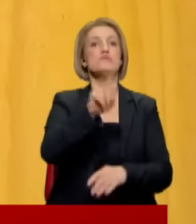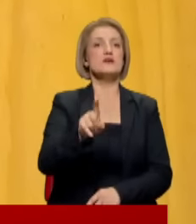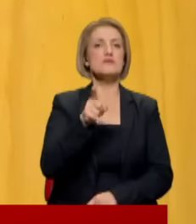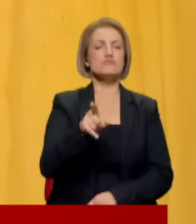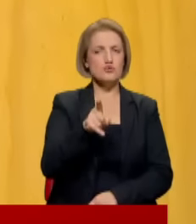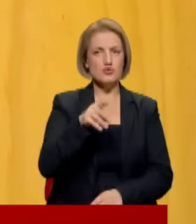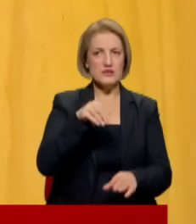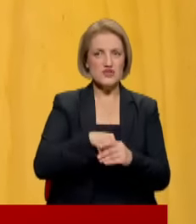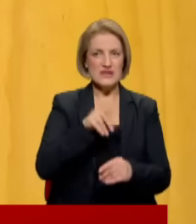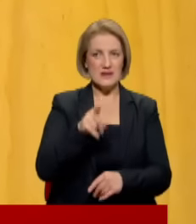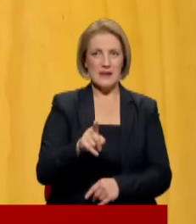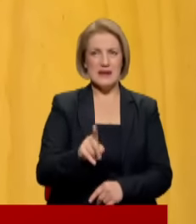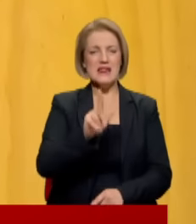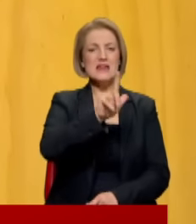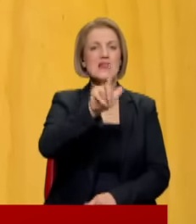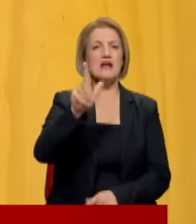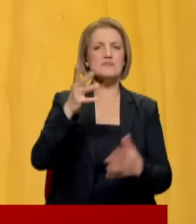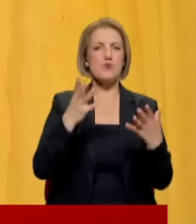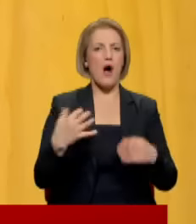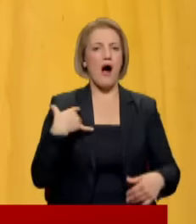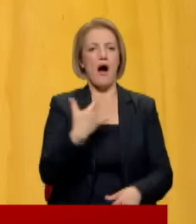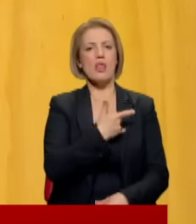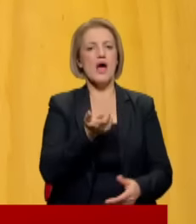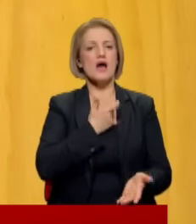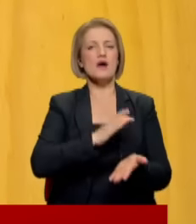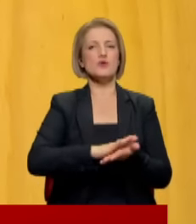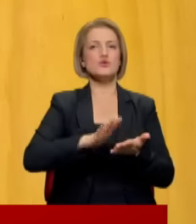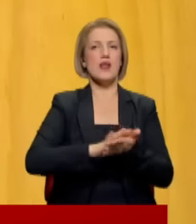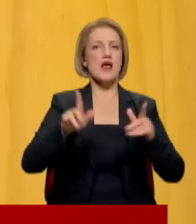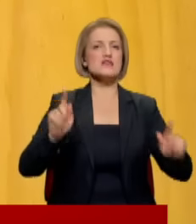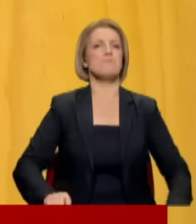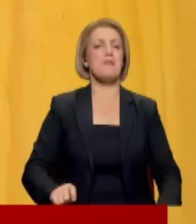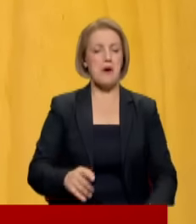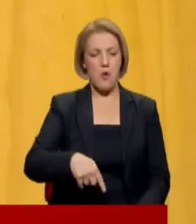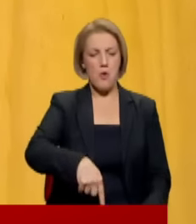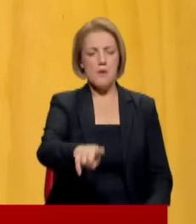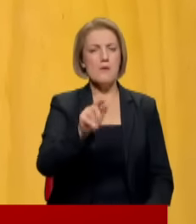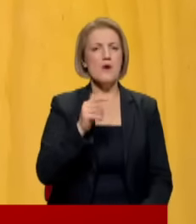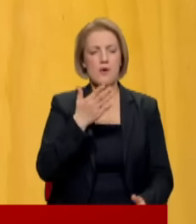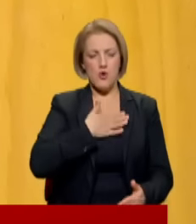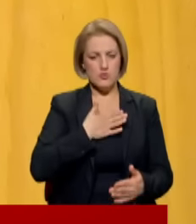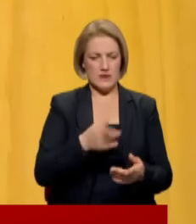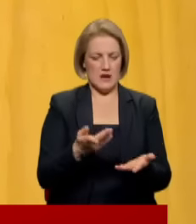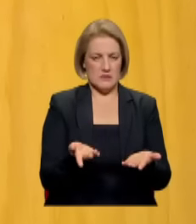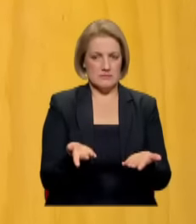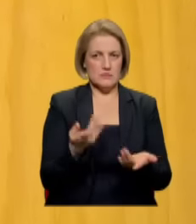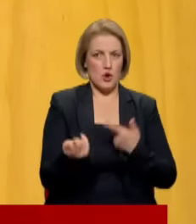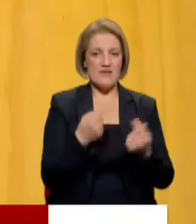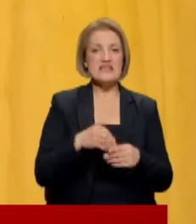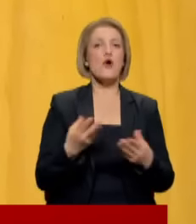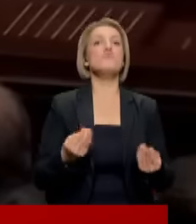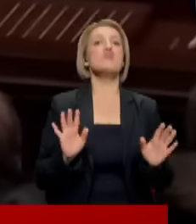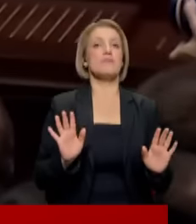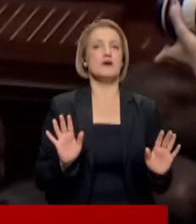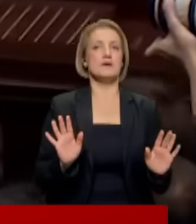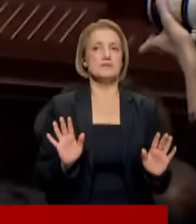bu kapsamda lazım gelen anayasal düzenlemeyi yapmak Önümüzdeki görevler arasında olmayacak